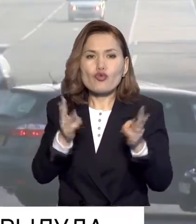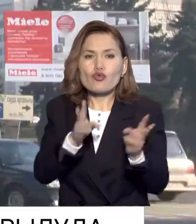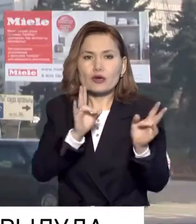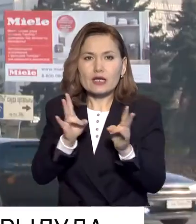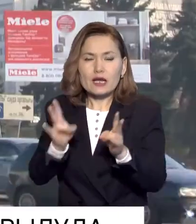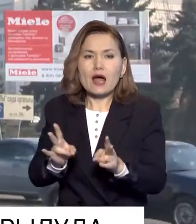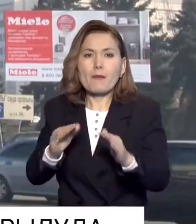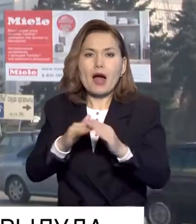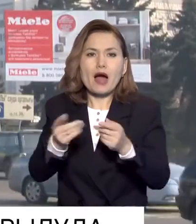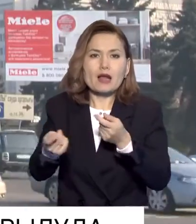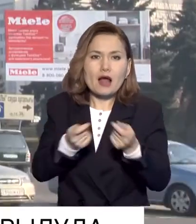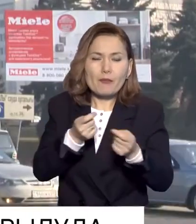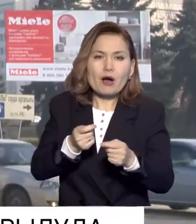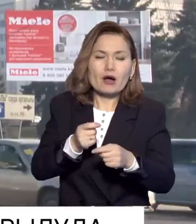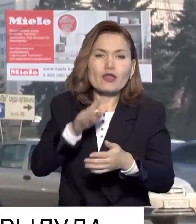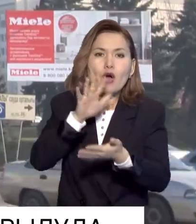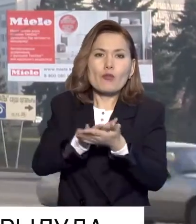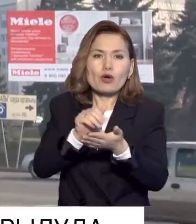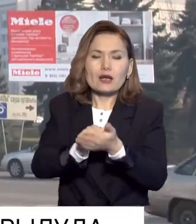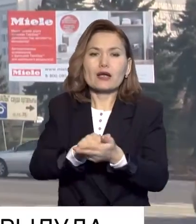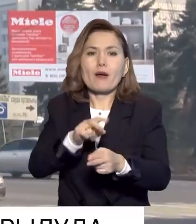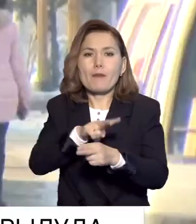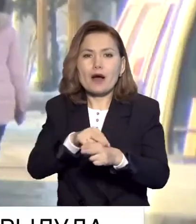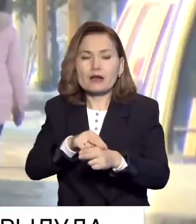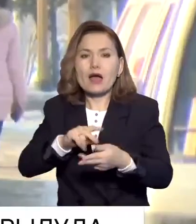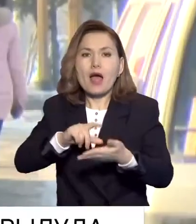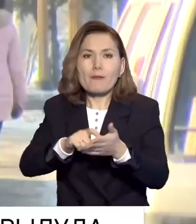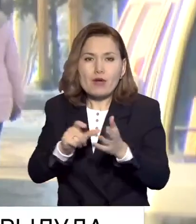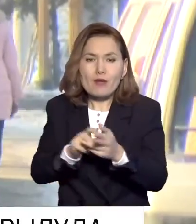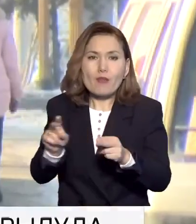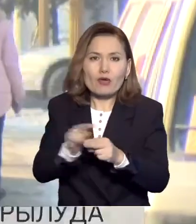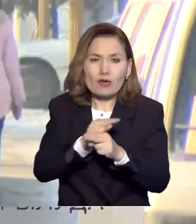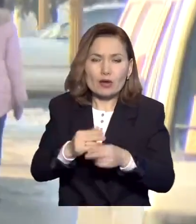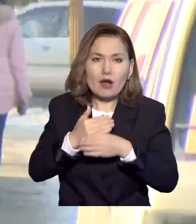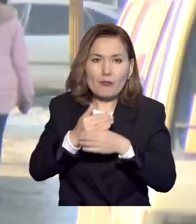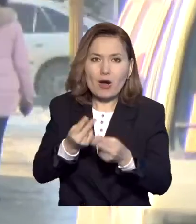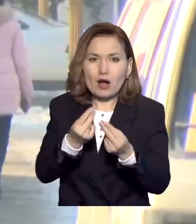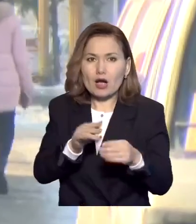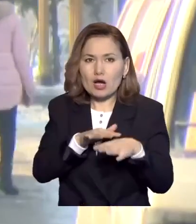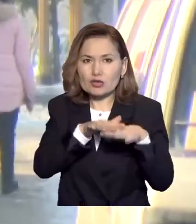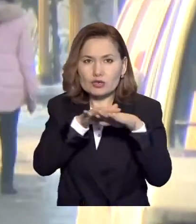әкімдік ғимарат мен бүлінген полиция бекеттерін қалпына келтіру шараларына қатысып қаржы бөлген.